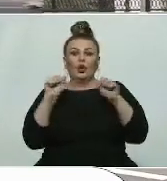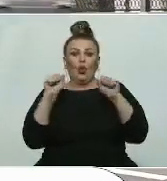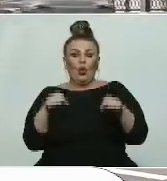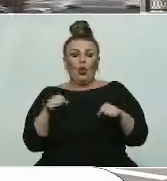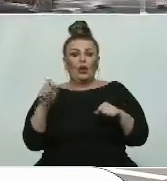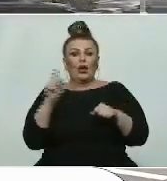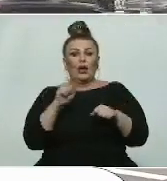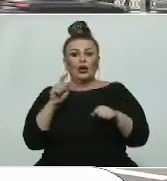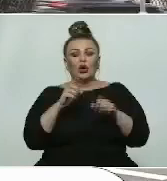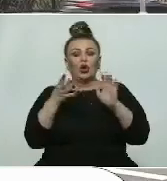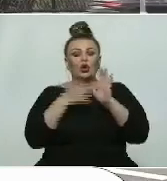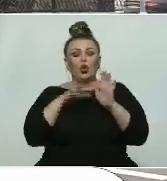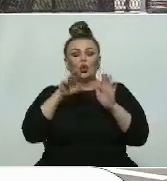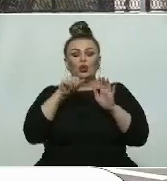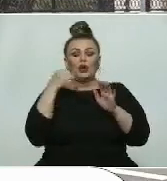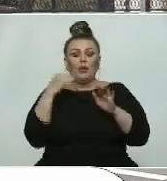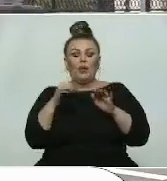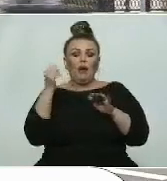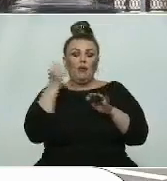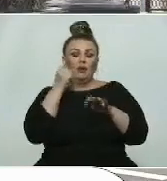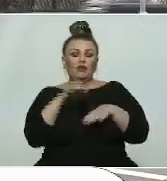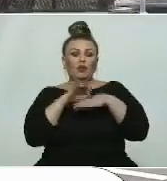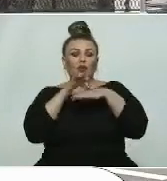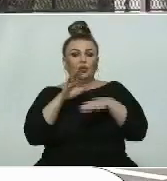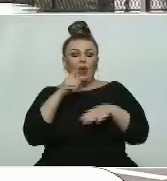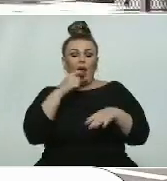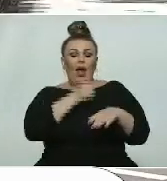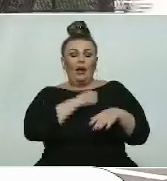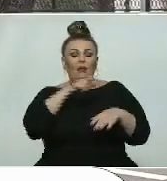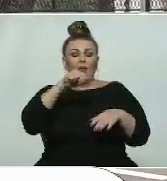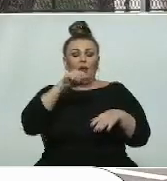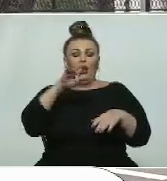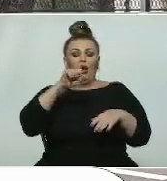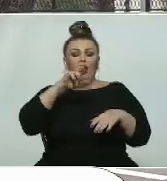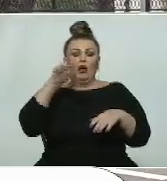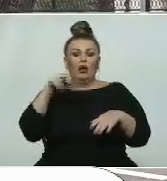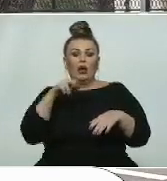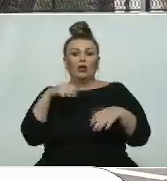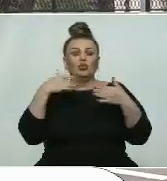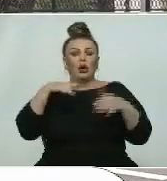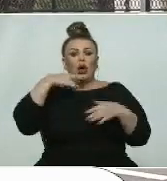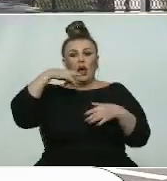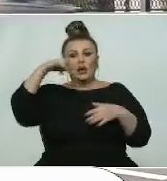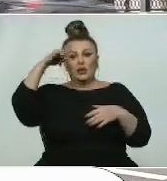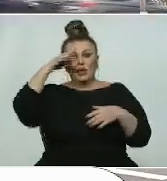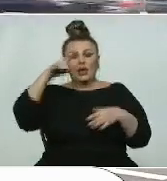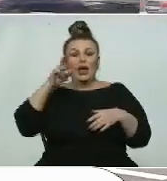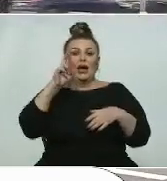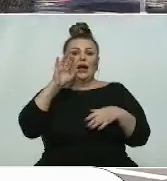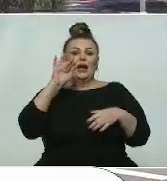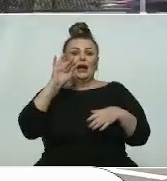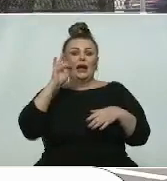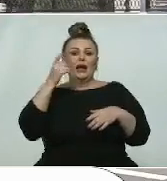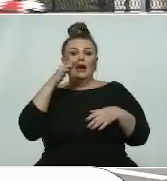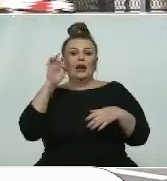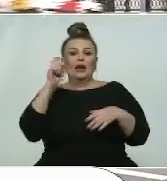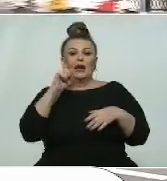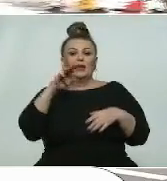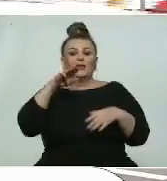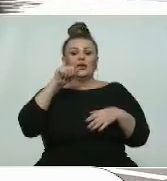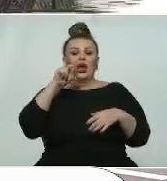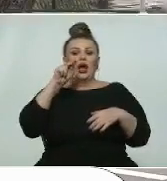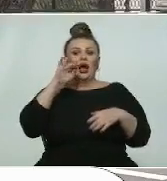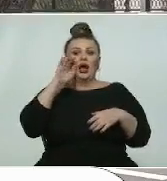ki, 9 mayda Moskvada keçiriləcək hərbi paradda artıq Qazaxıstan, Qırğızistan və Tacikistan